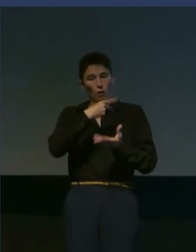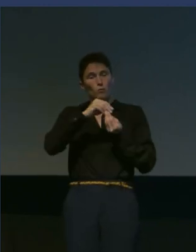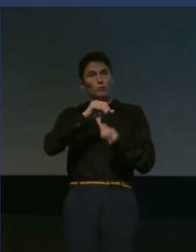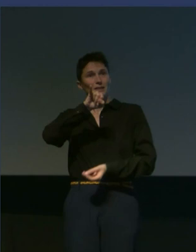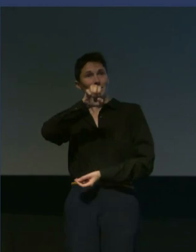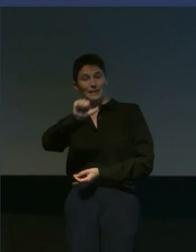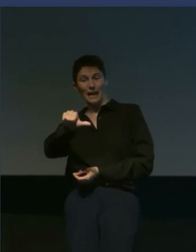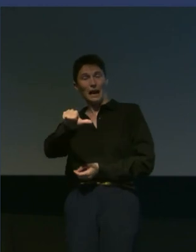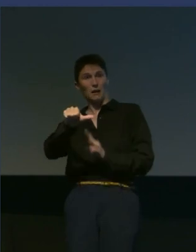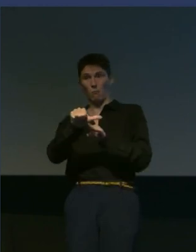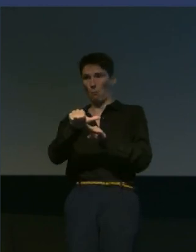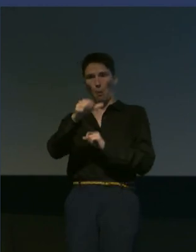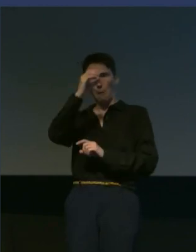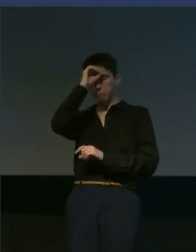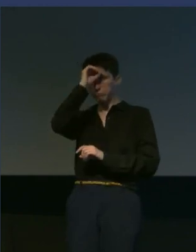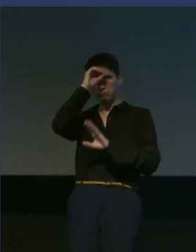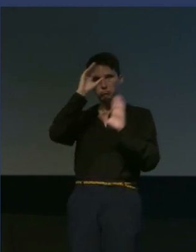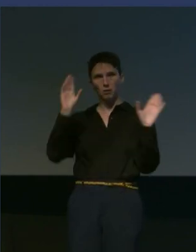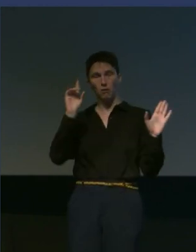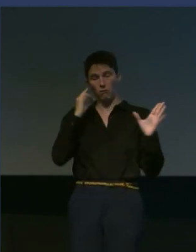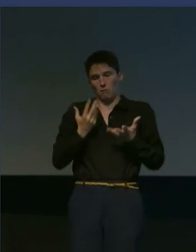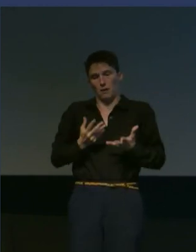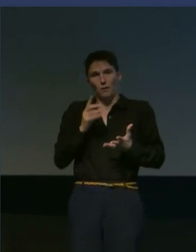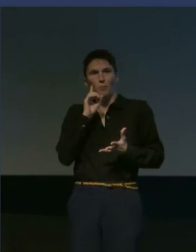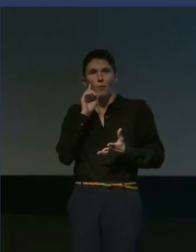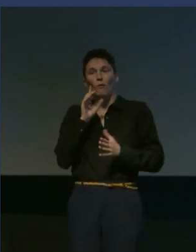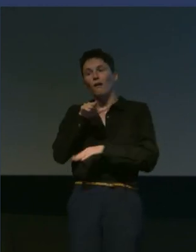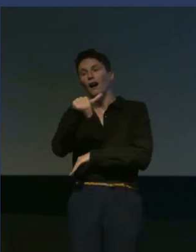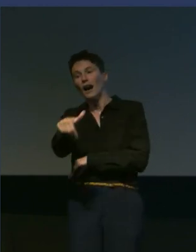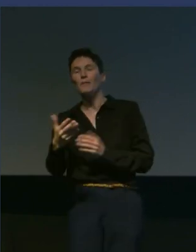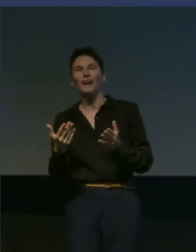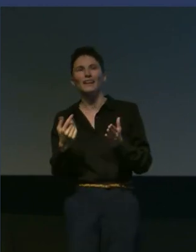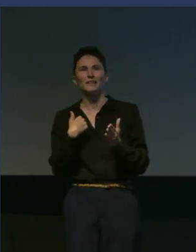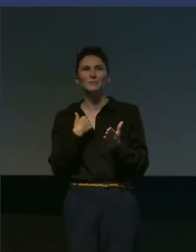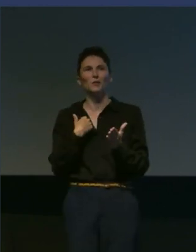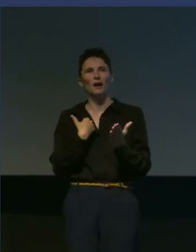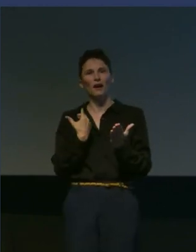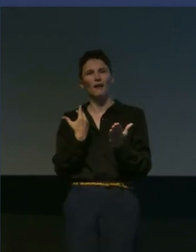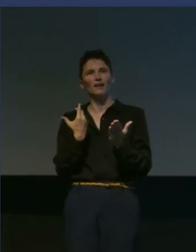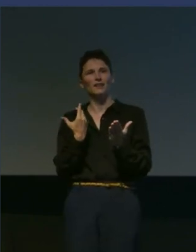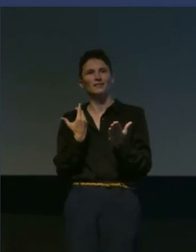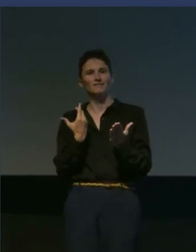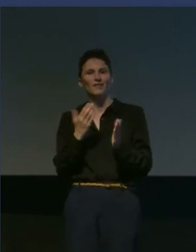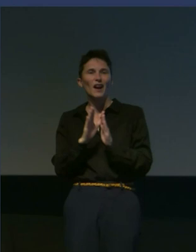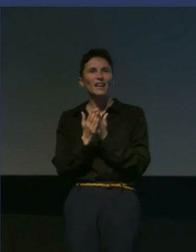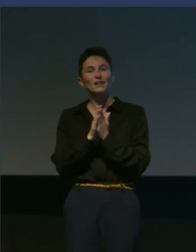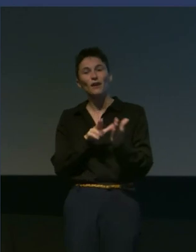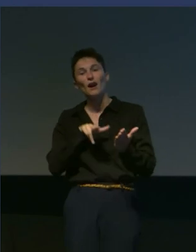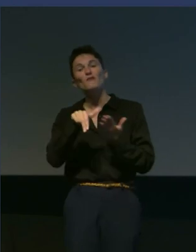l'instant, je vais pour l'instant, parce que c'est très bien dans le thème de la connexion qui comprend beaucoup